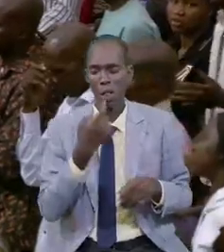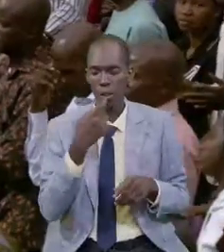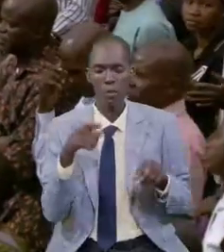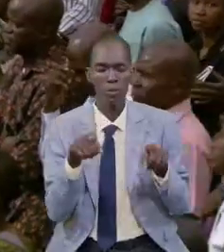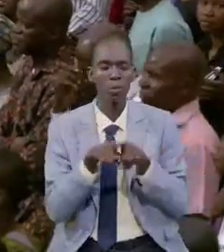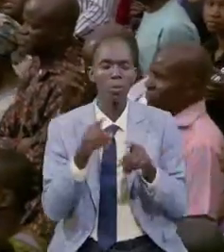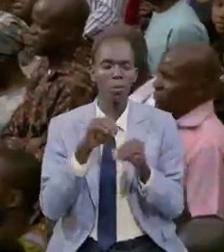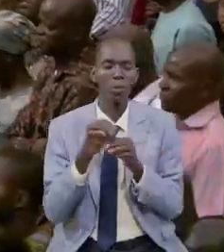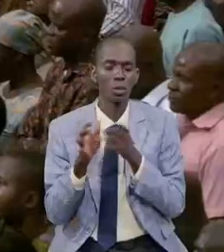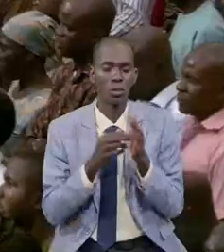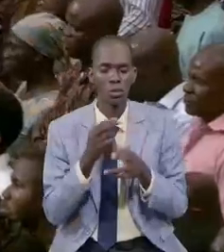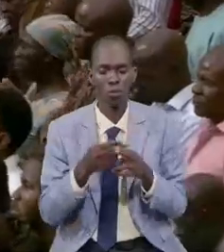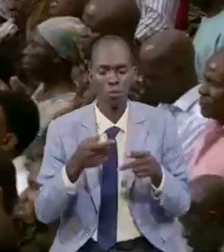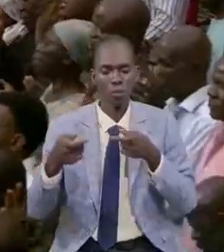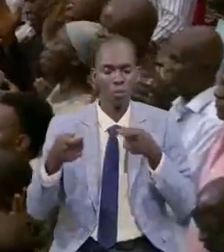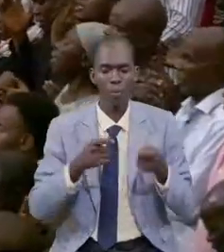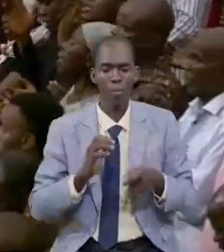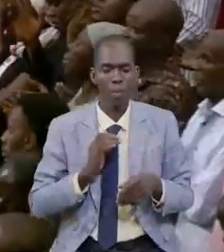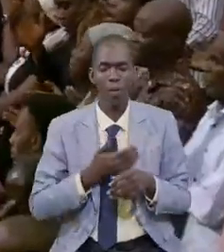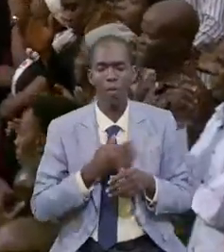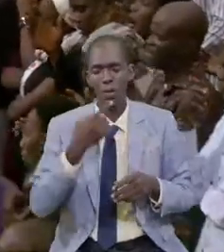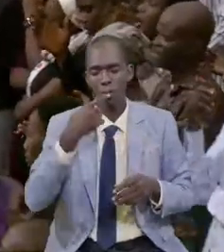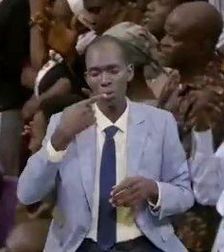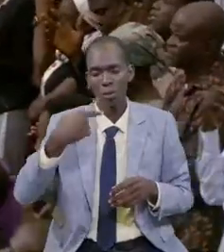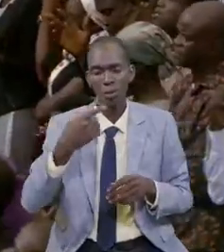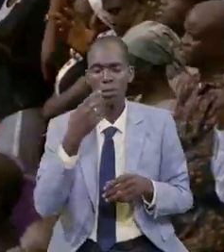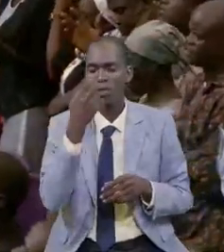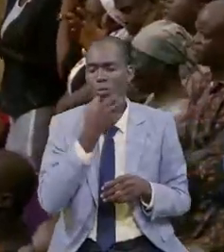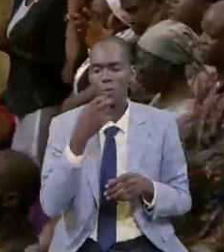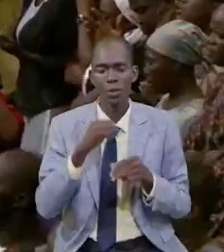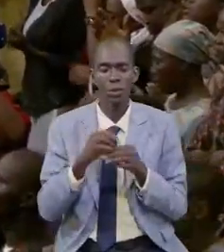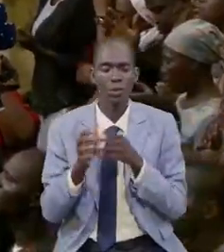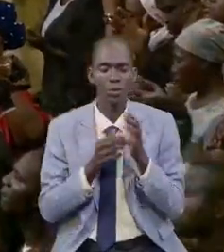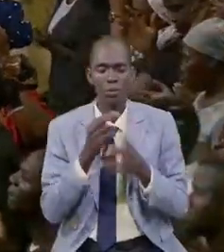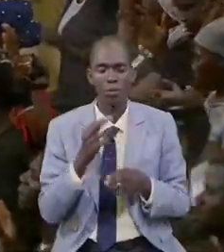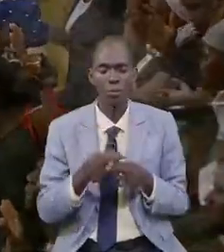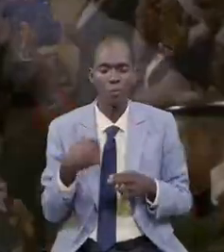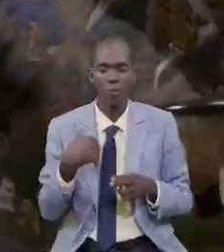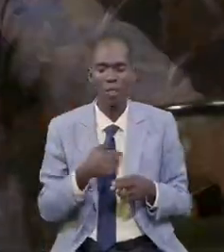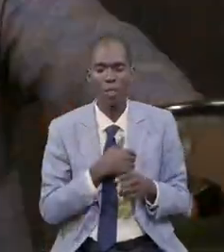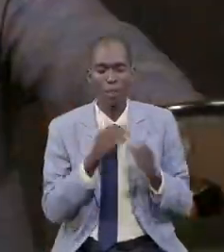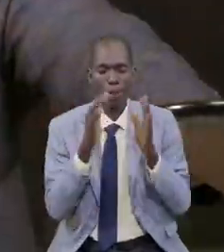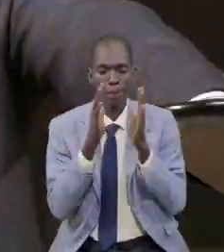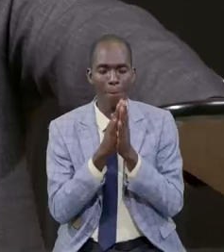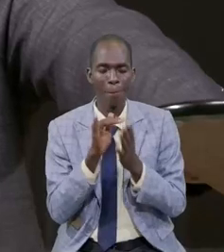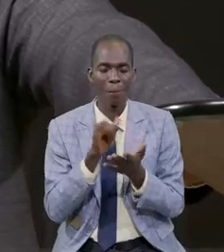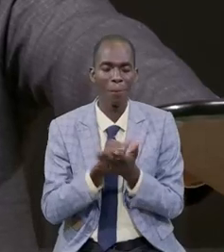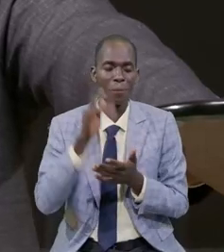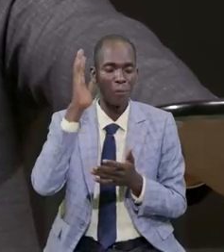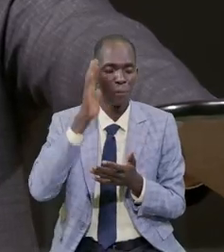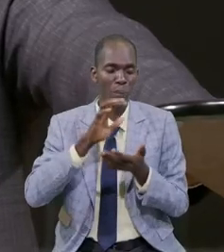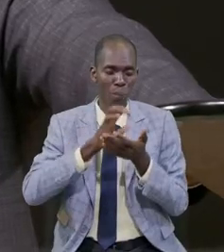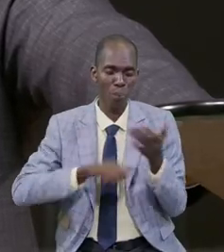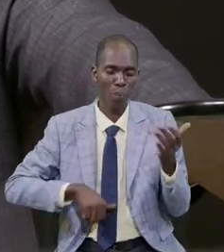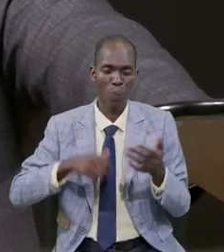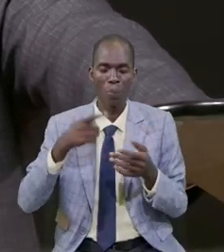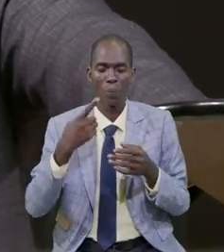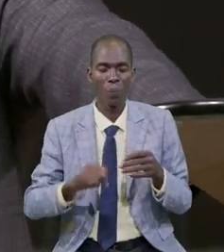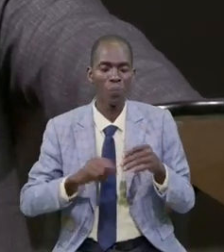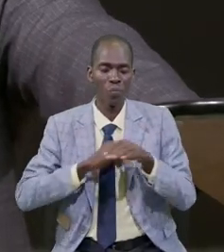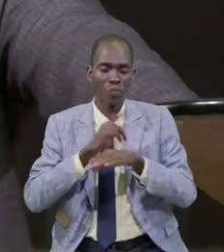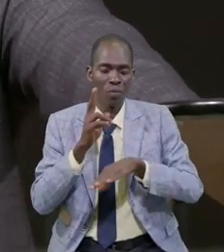langue. Contrôle nos paroles. Nous prions que tu ôtes la nature